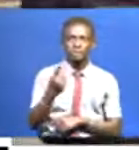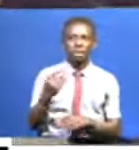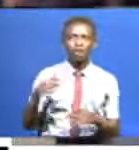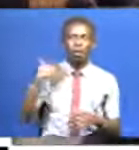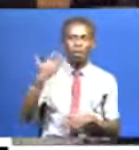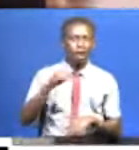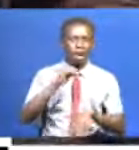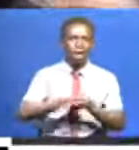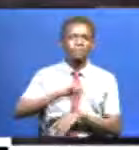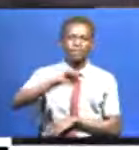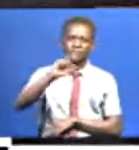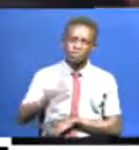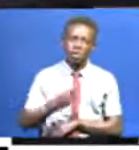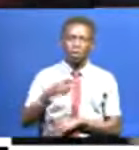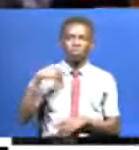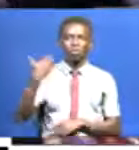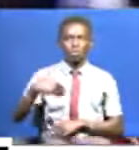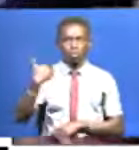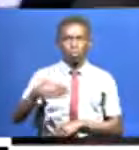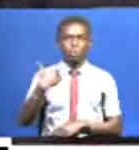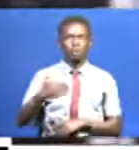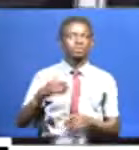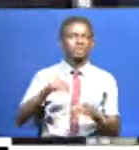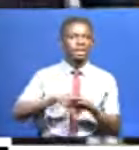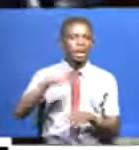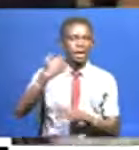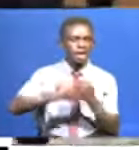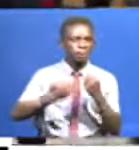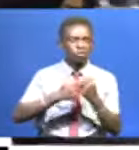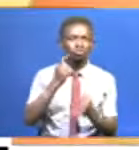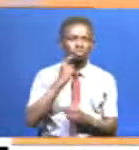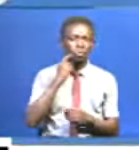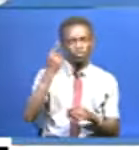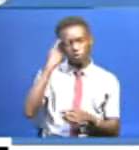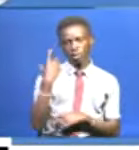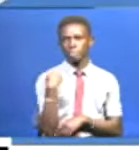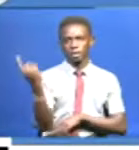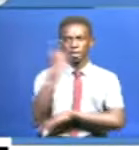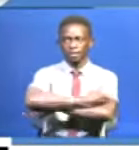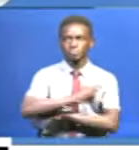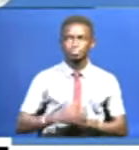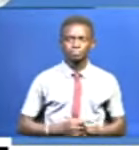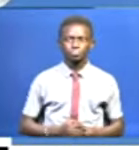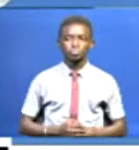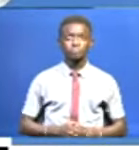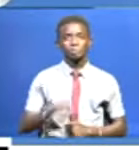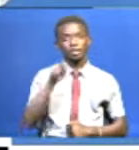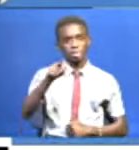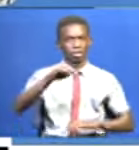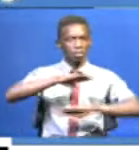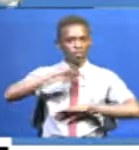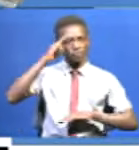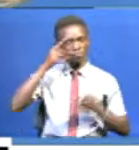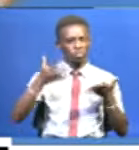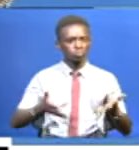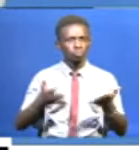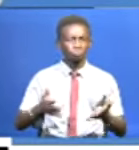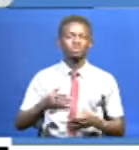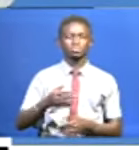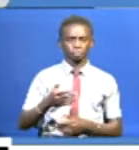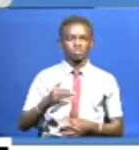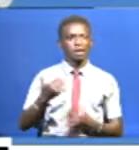kwa kila duka katika siku chache zilizopita. Haya, kwa leo kipindi hiki kinaishia